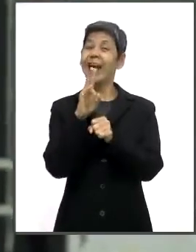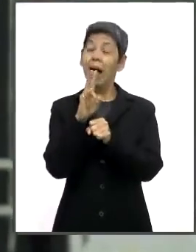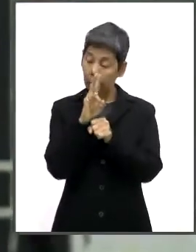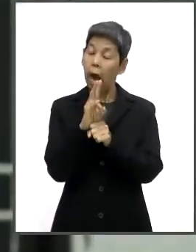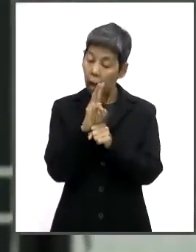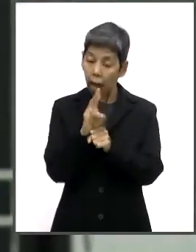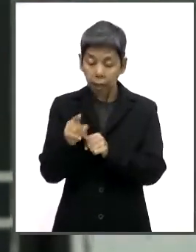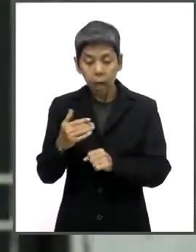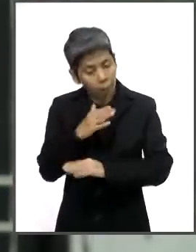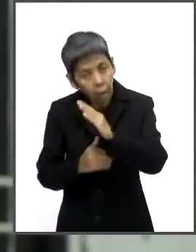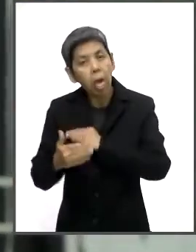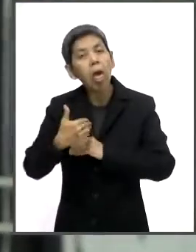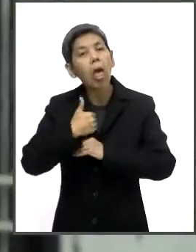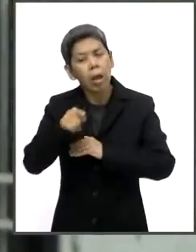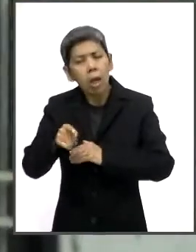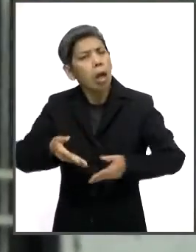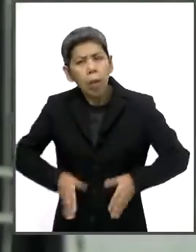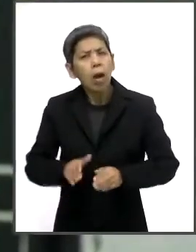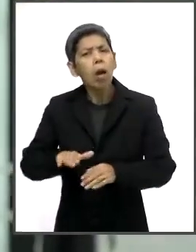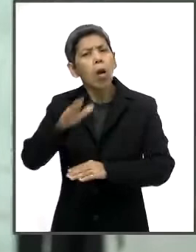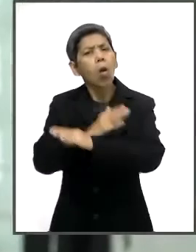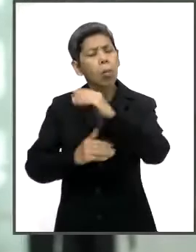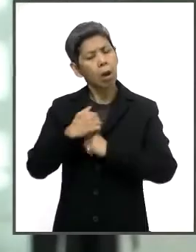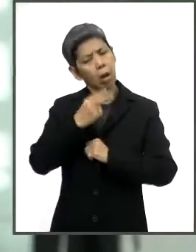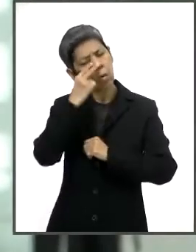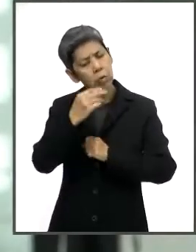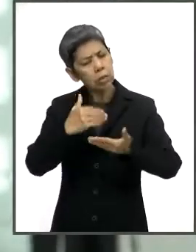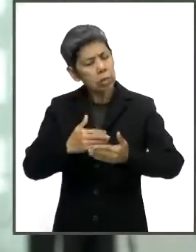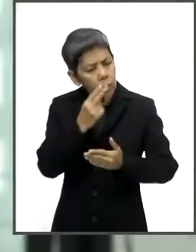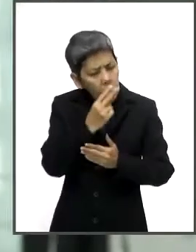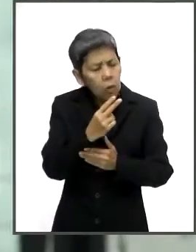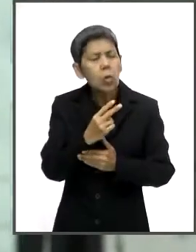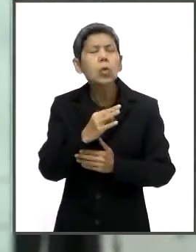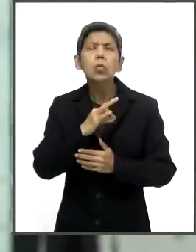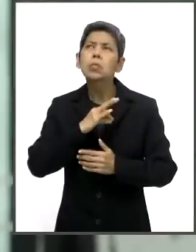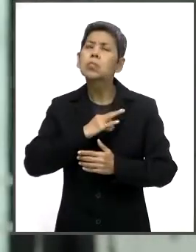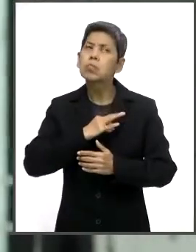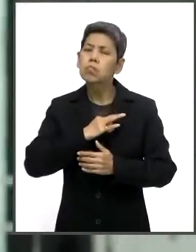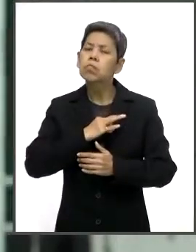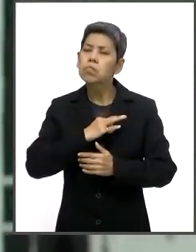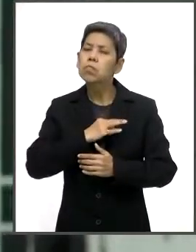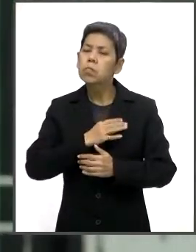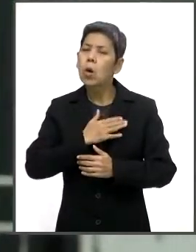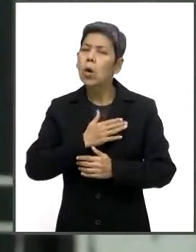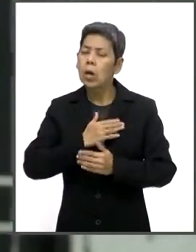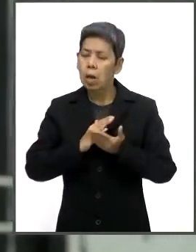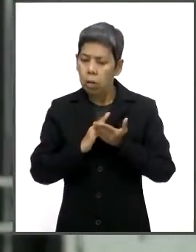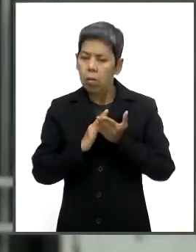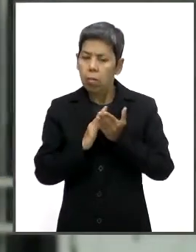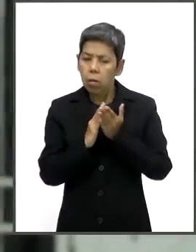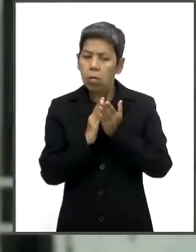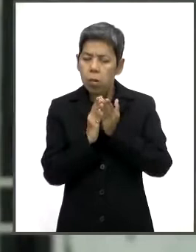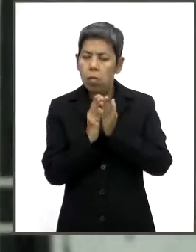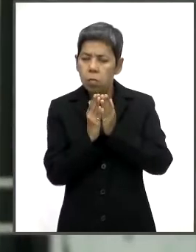ราใช้ชีวิตมาเยอะกว่าเขาแต่เขาใช้ชีวิตตั้งแต่กำเนิดเงี้ยค่ะมันทำให้ชีวิตณเวลานั้นความรู้สึกเวลานั้นมันเ